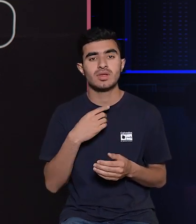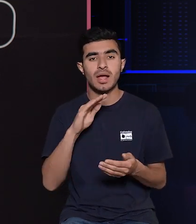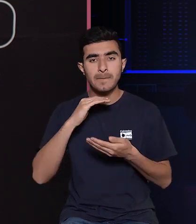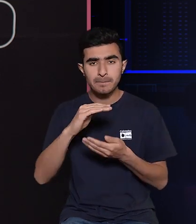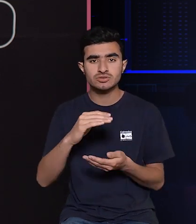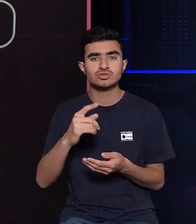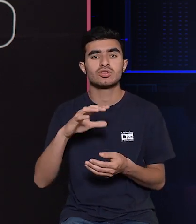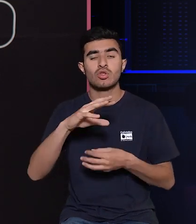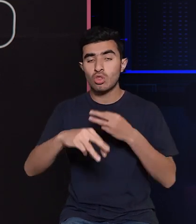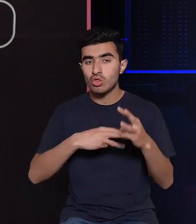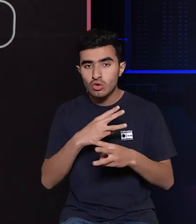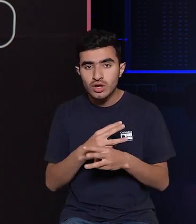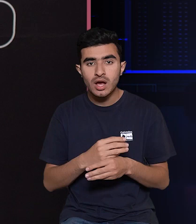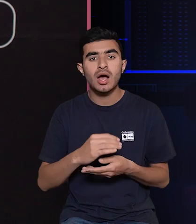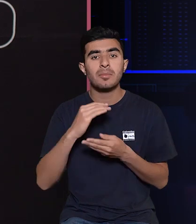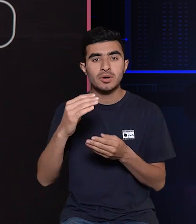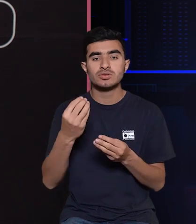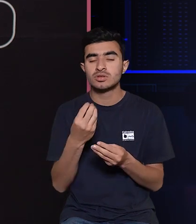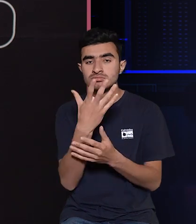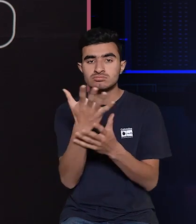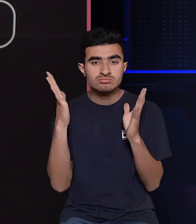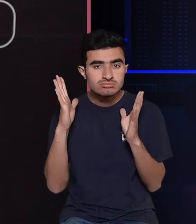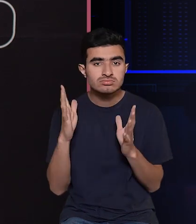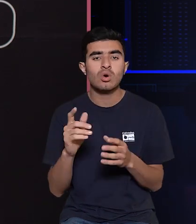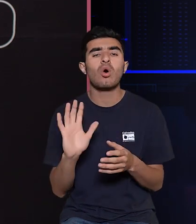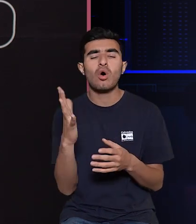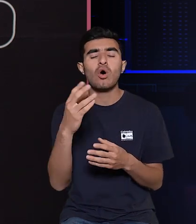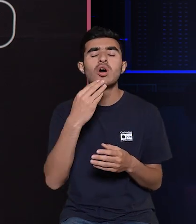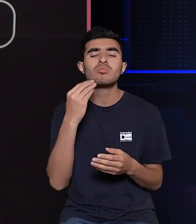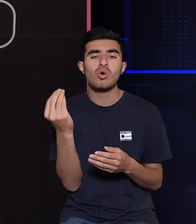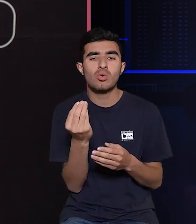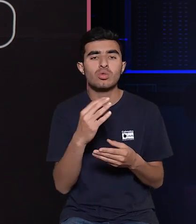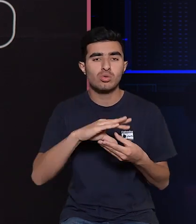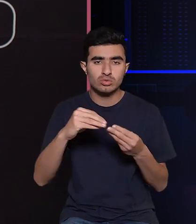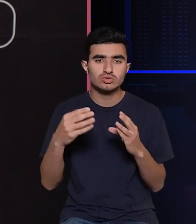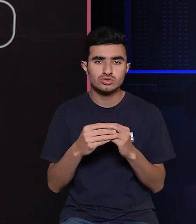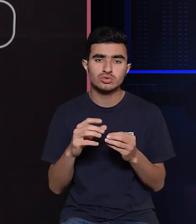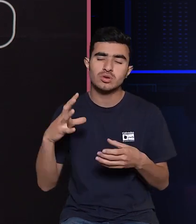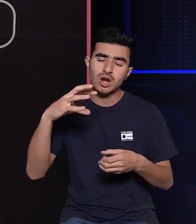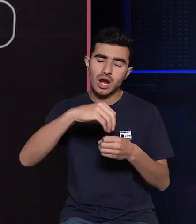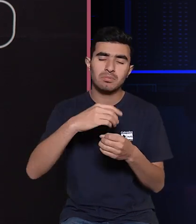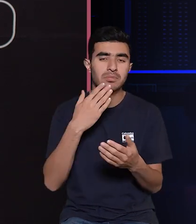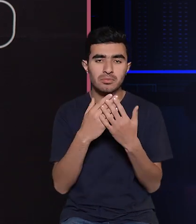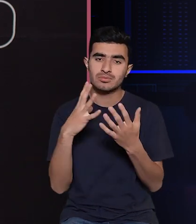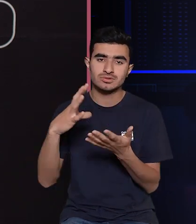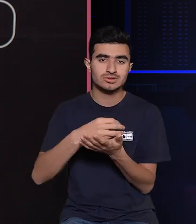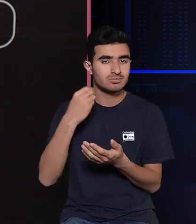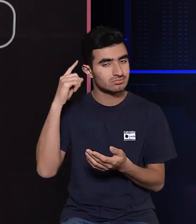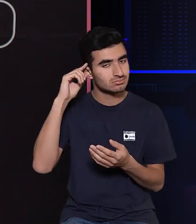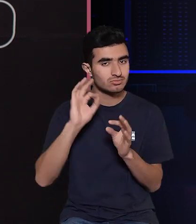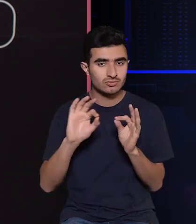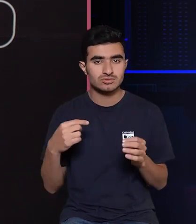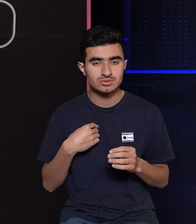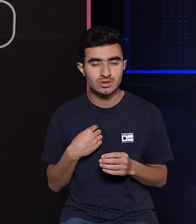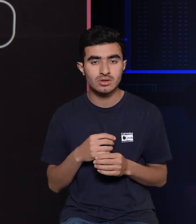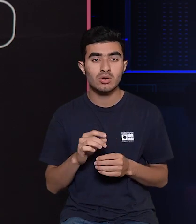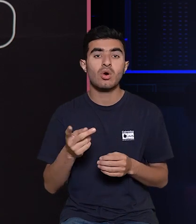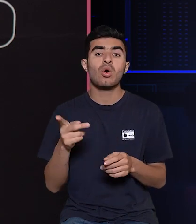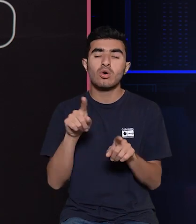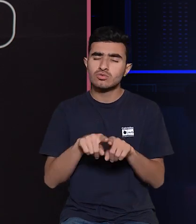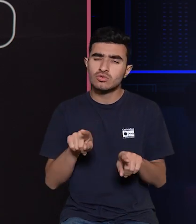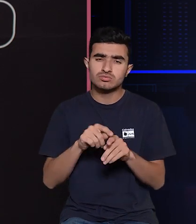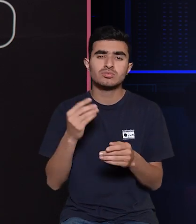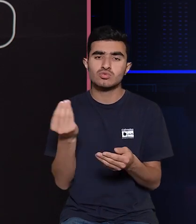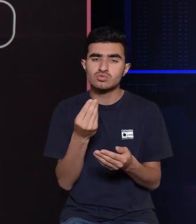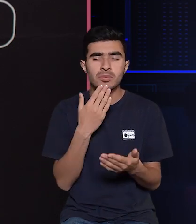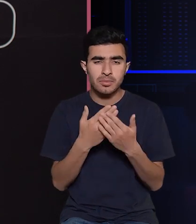यार. And हम बच्चों की दुनिया, बच्चों का बाग, तलिस्म होशरुबा, चलूसक मलूसक, you name it, मैंने